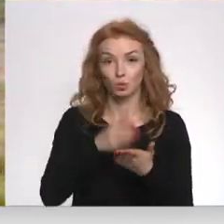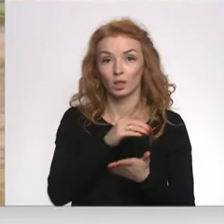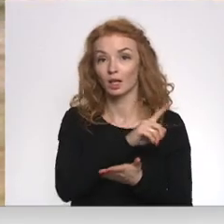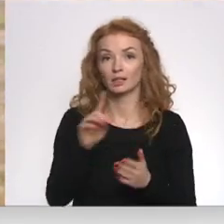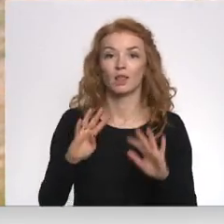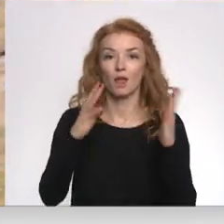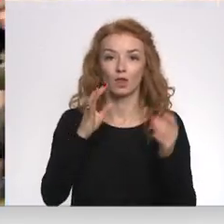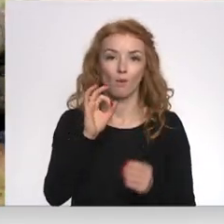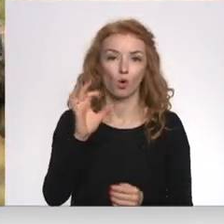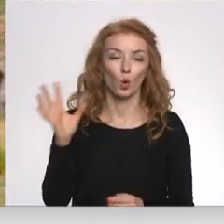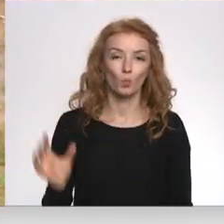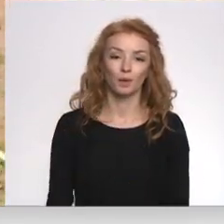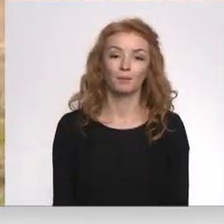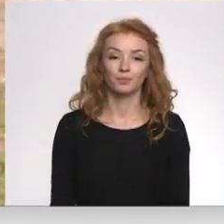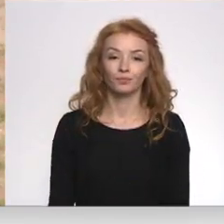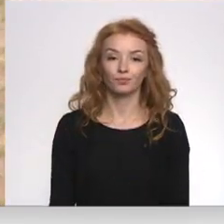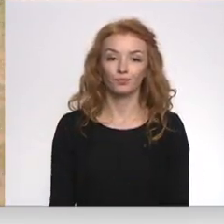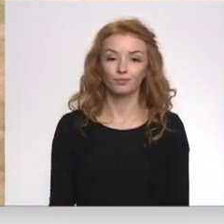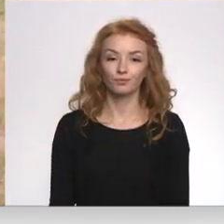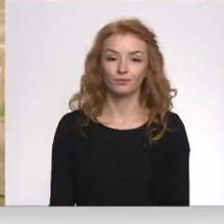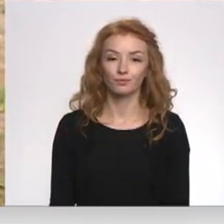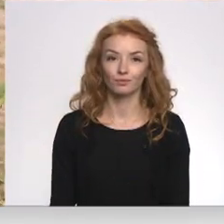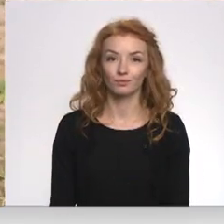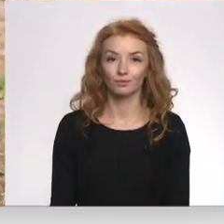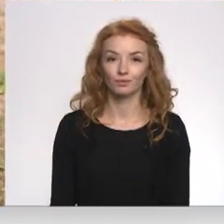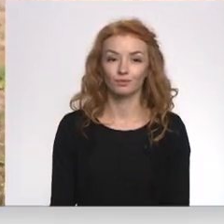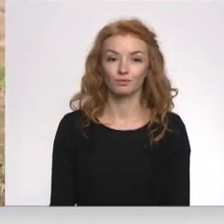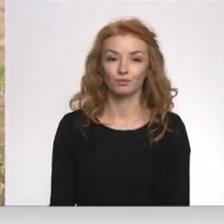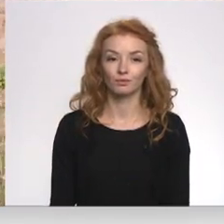notiks līdz 9. oktobrim. Ieva Benefelda, Lans Peršavic, Ivo Peršavic, Skrundas televīzija.